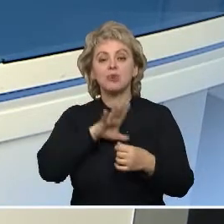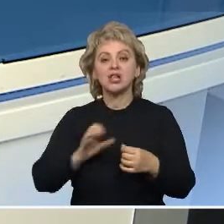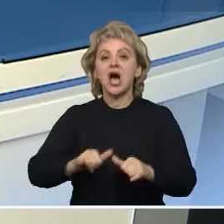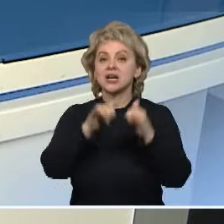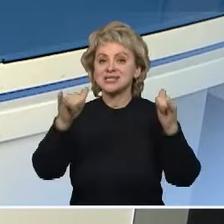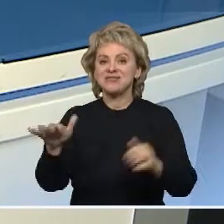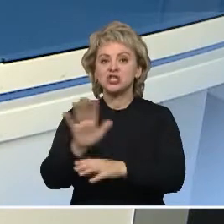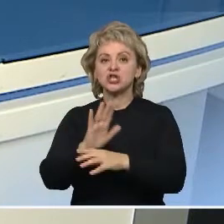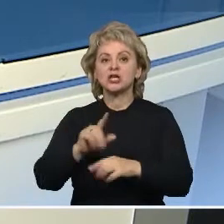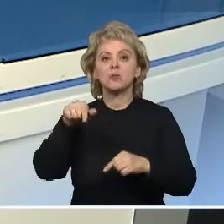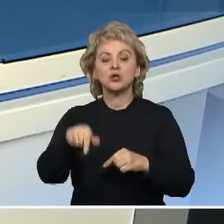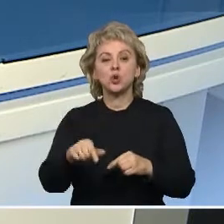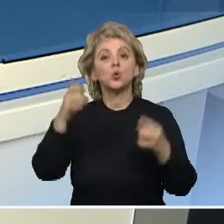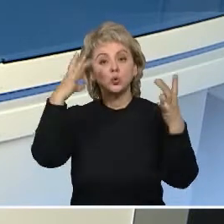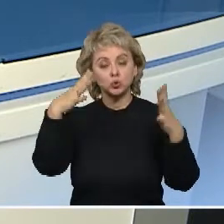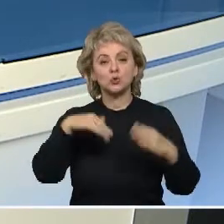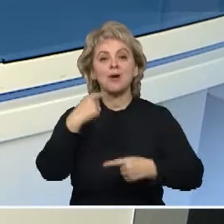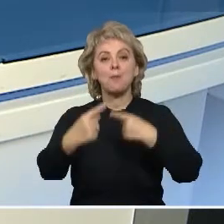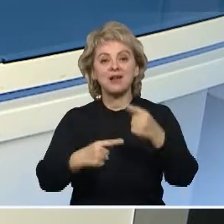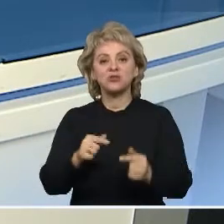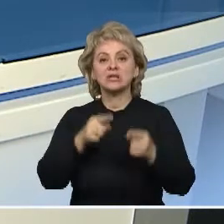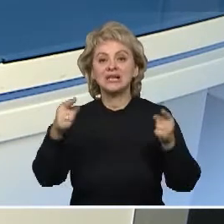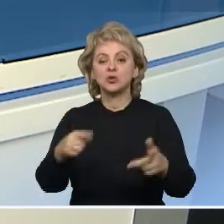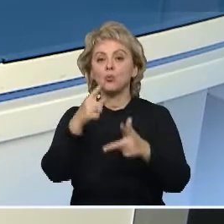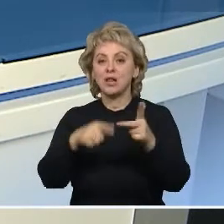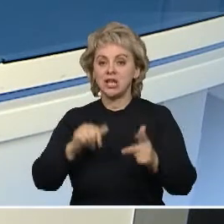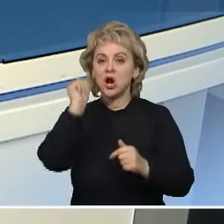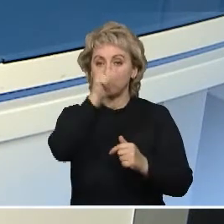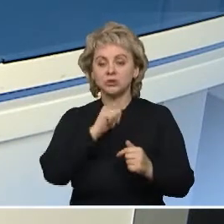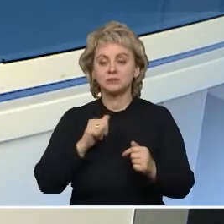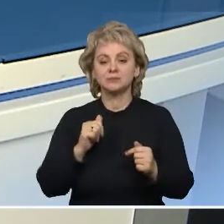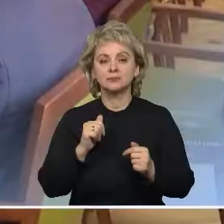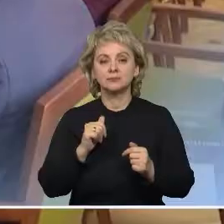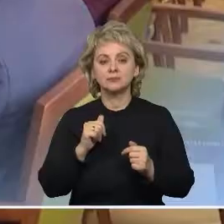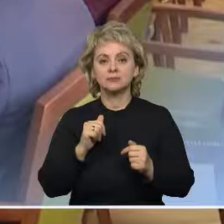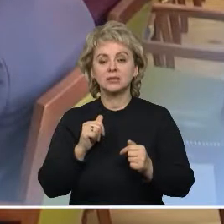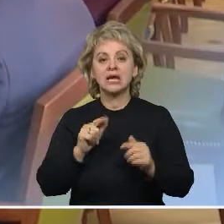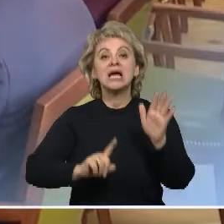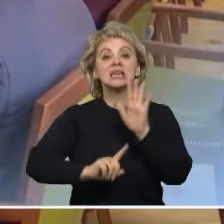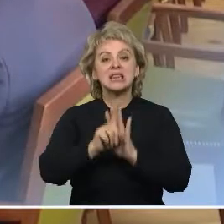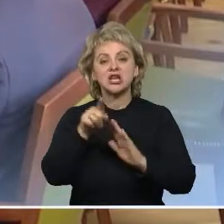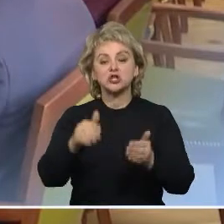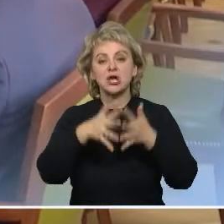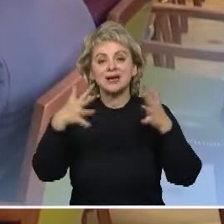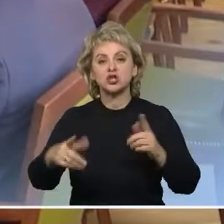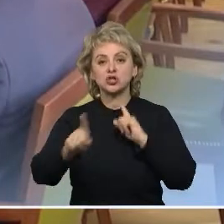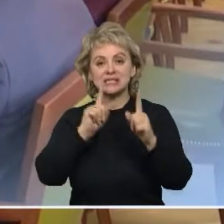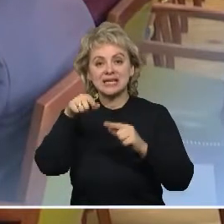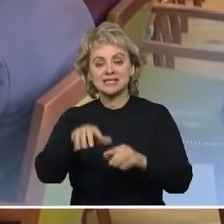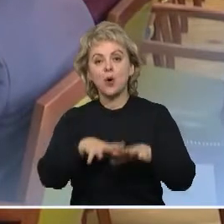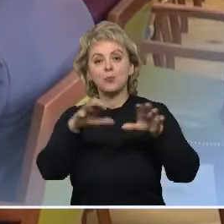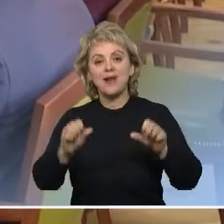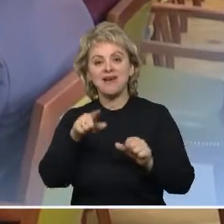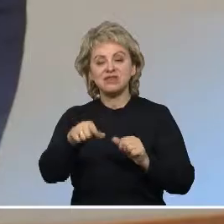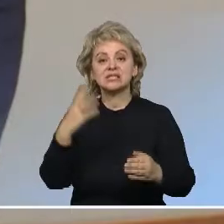о развитии кинематографов и культурном марафоне длиной в 1,5 года. Начинается расширенное заседание